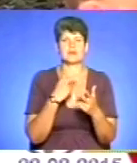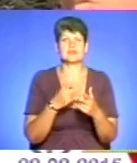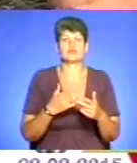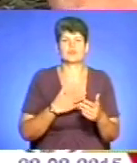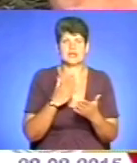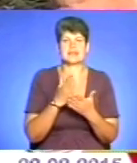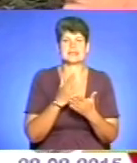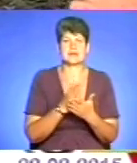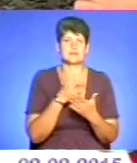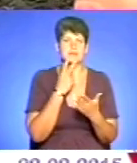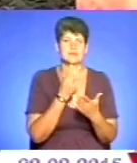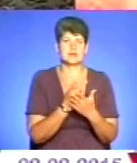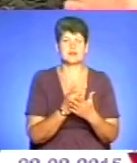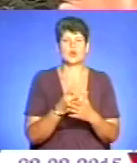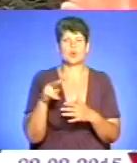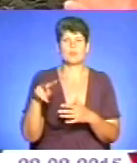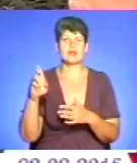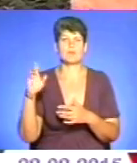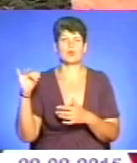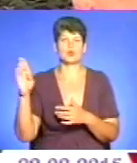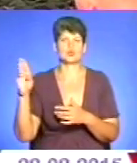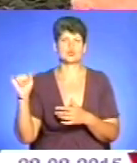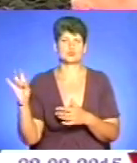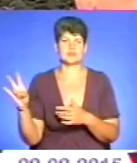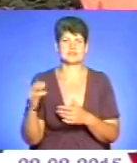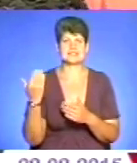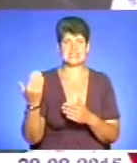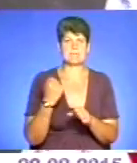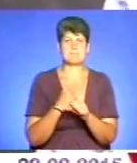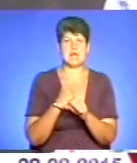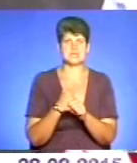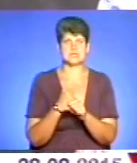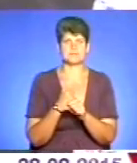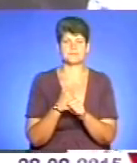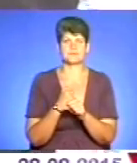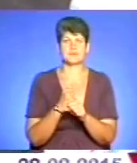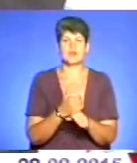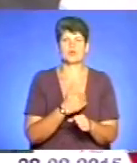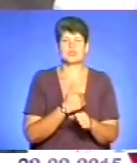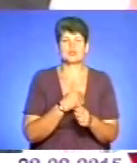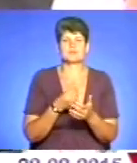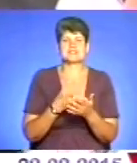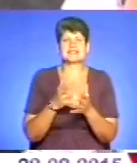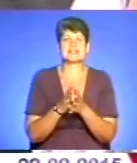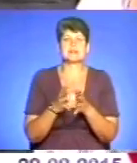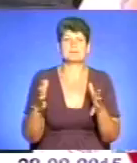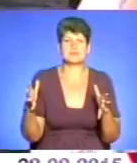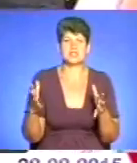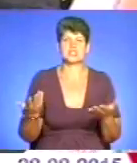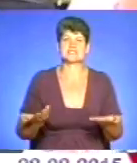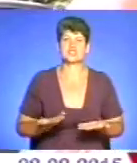є, бачите, то й Любомира Бойцун, то й праця. Хотілося б, щоб її були цінили більше за